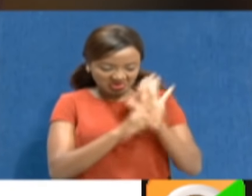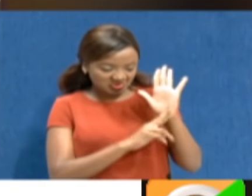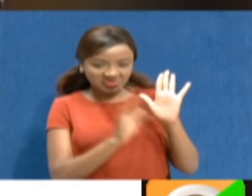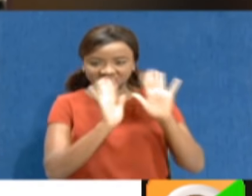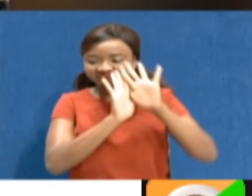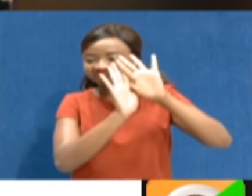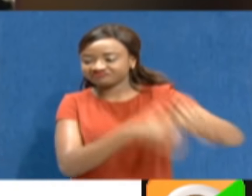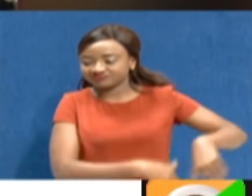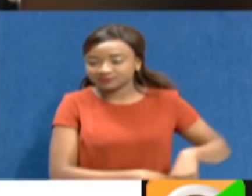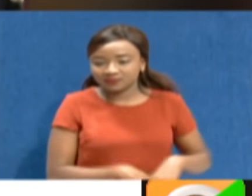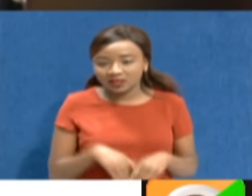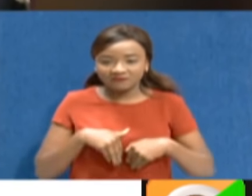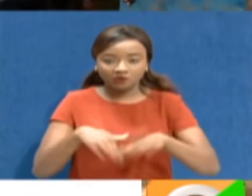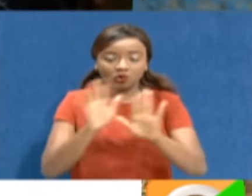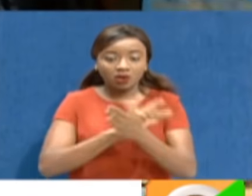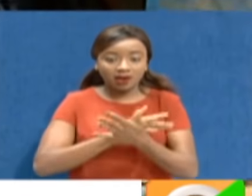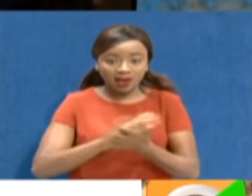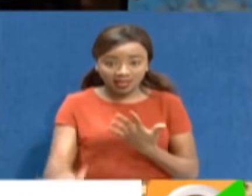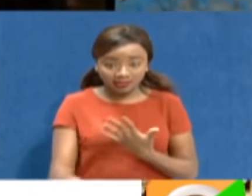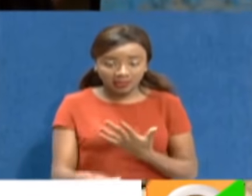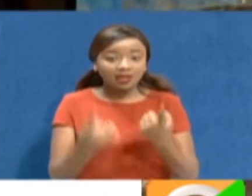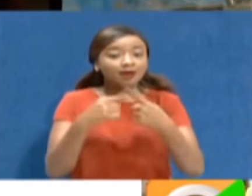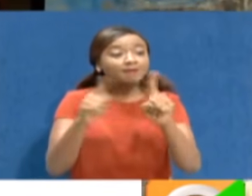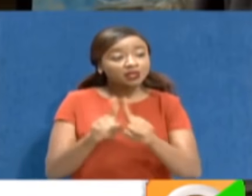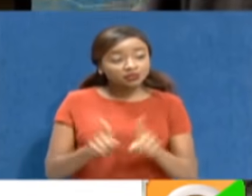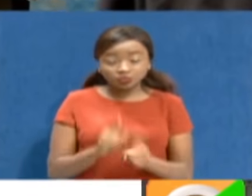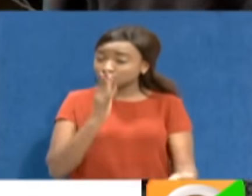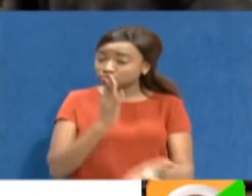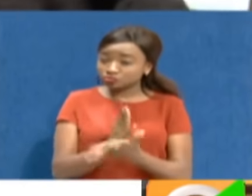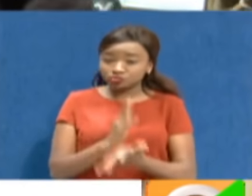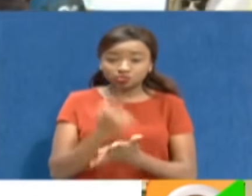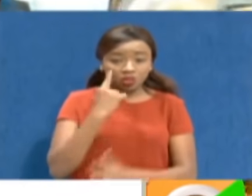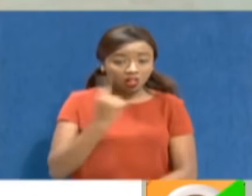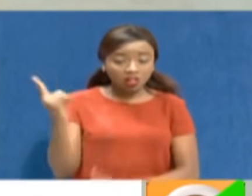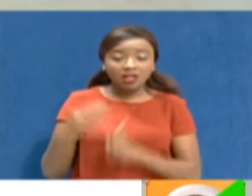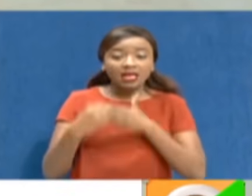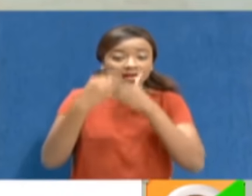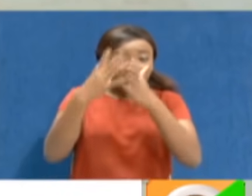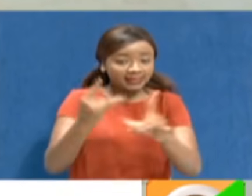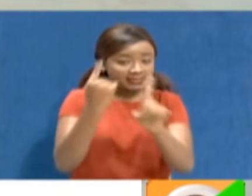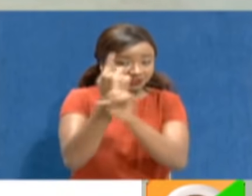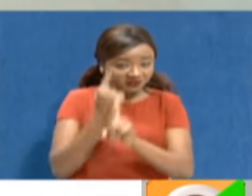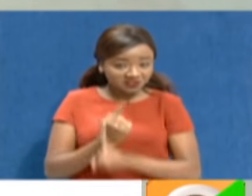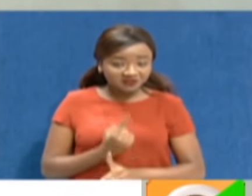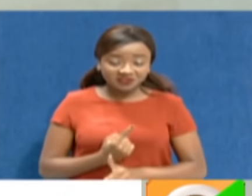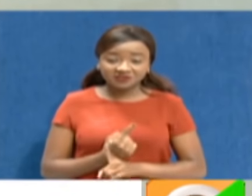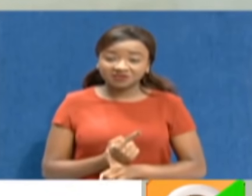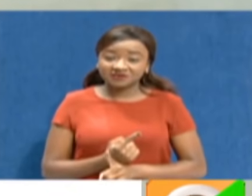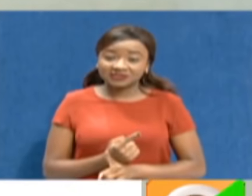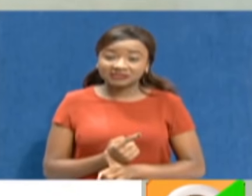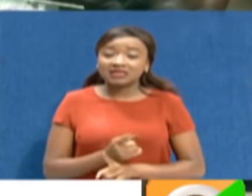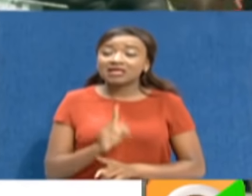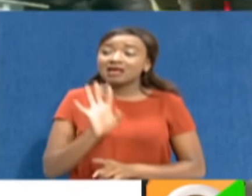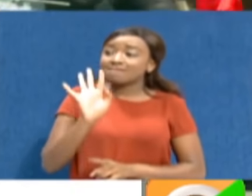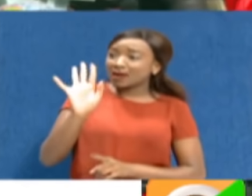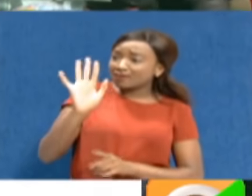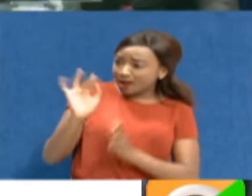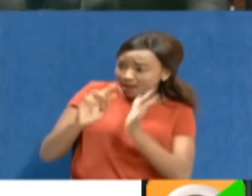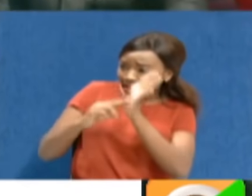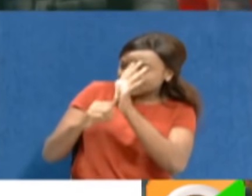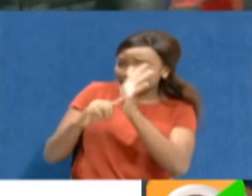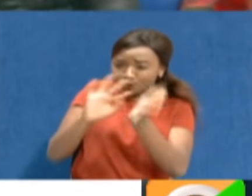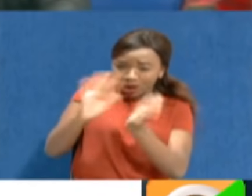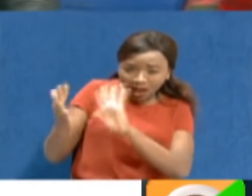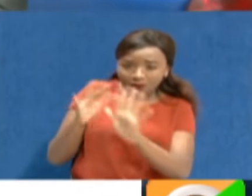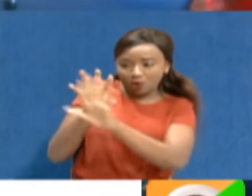kuzingatia sheria za COVID-19. Ama kweli, viongozi ndiyo huwa kioo cha jamii. Kwani,